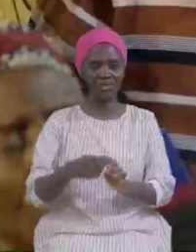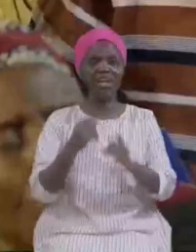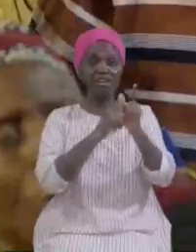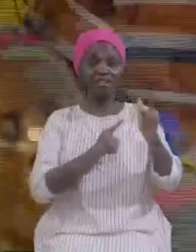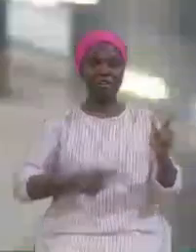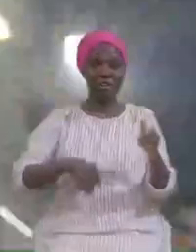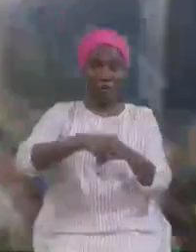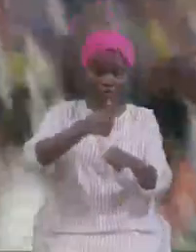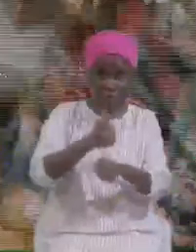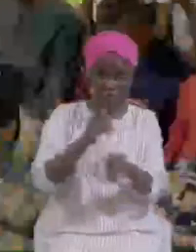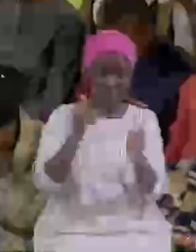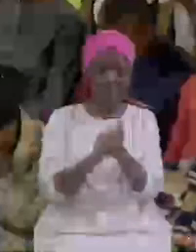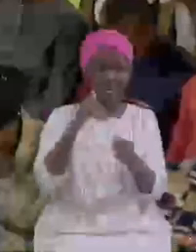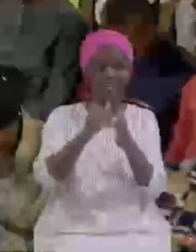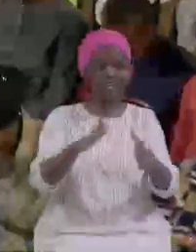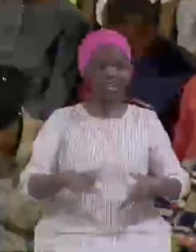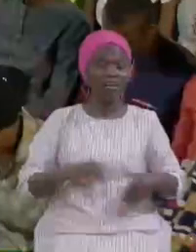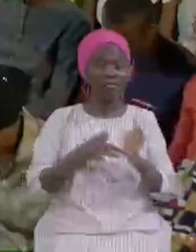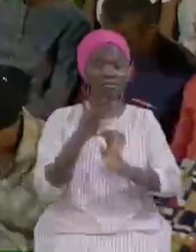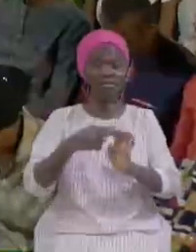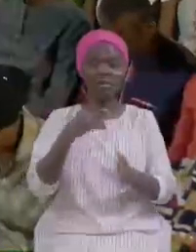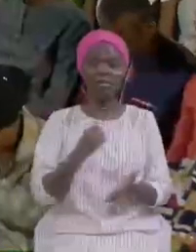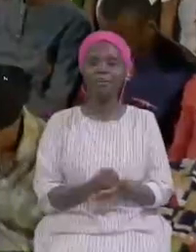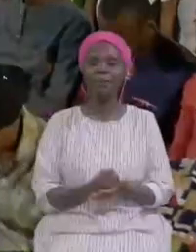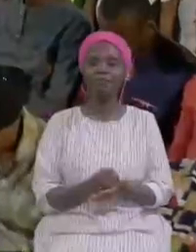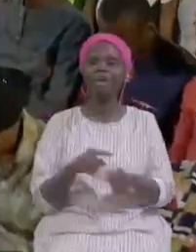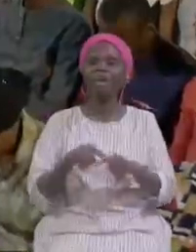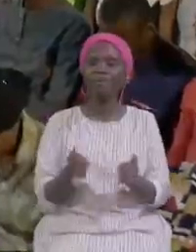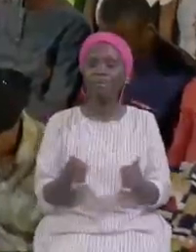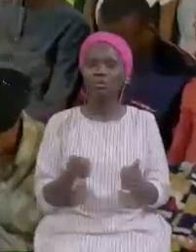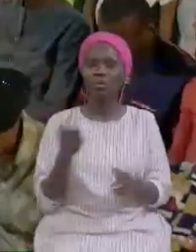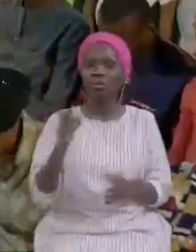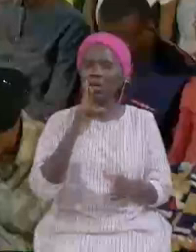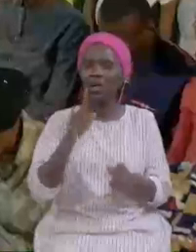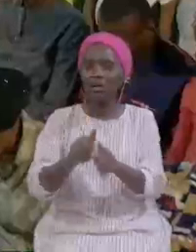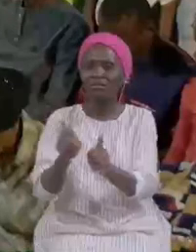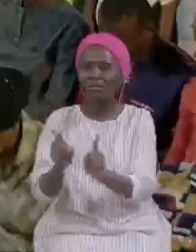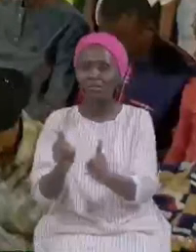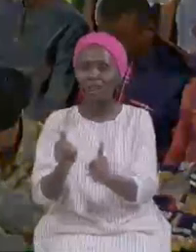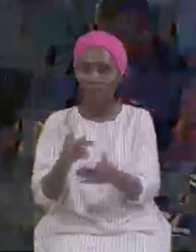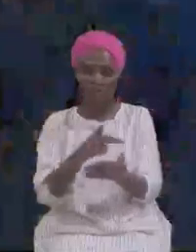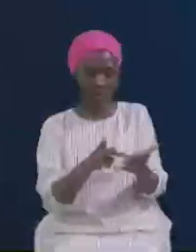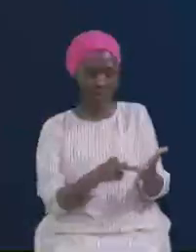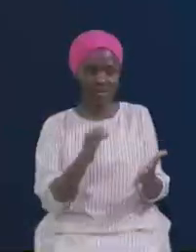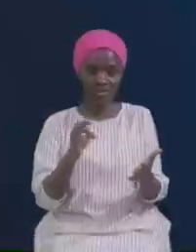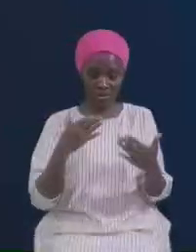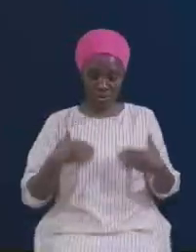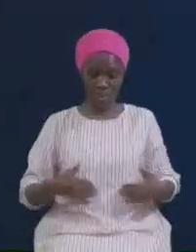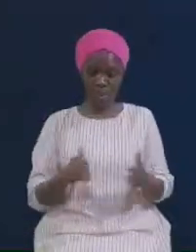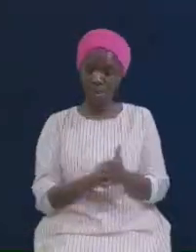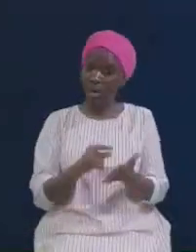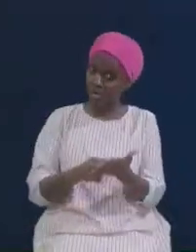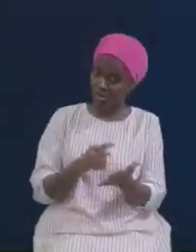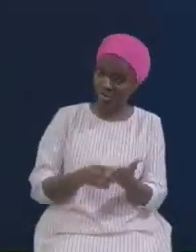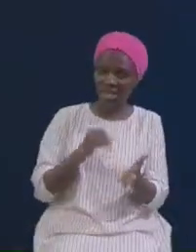confirme dans ta vie au nom de Jésus. Mais, il y a différentes parties du corps qui parfois, c'est